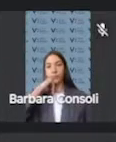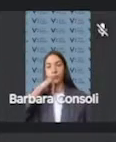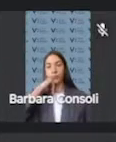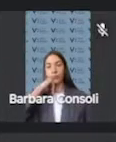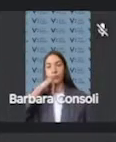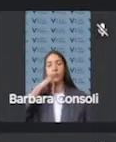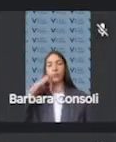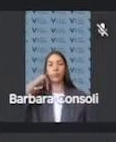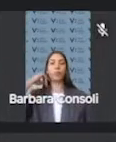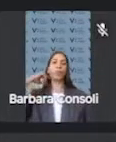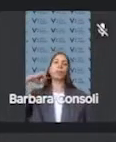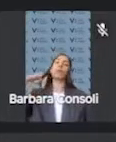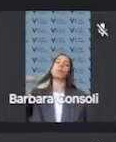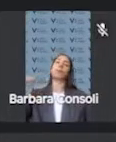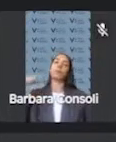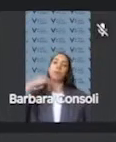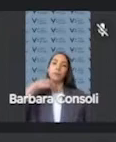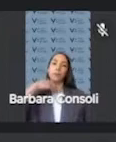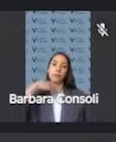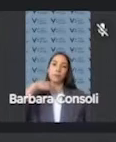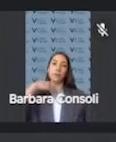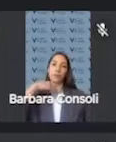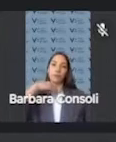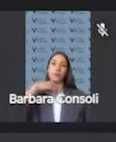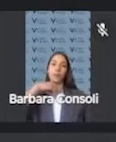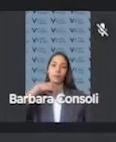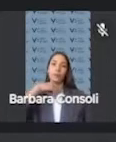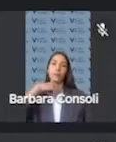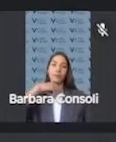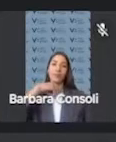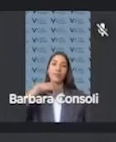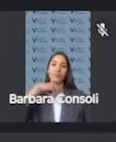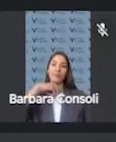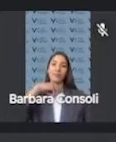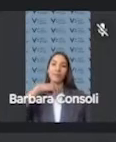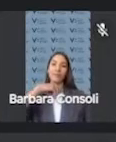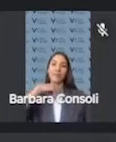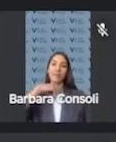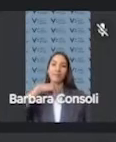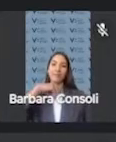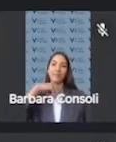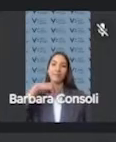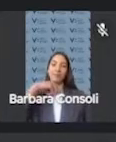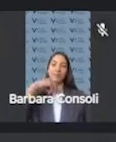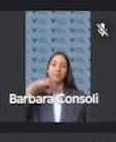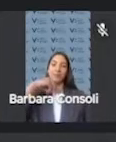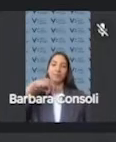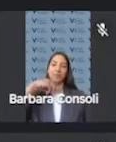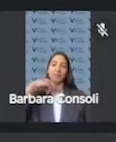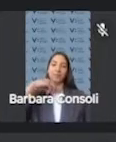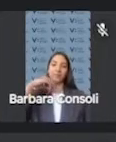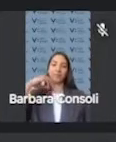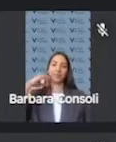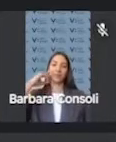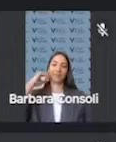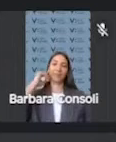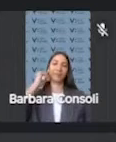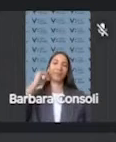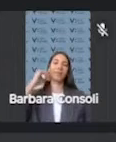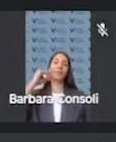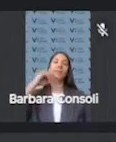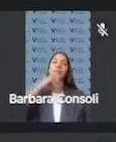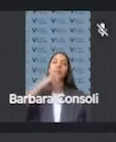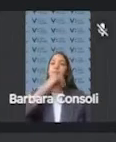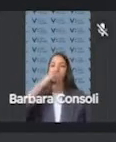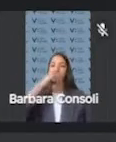se siate curiosi, non abbiate remore, Anche, esatto. fateci domande, siamo qui per voi,